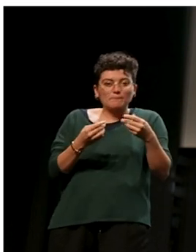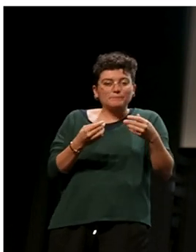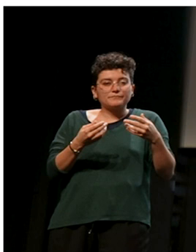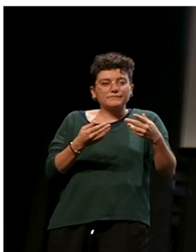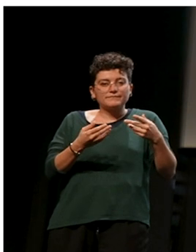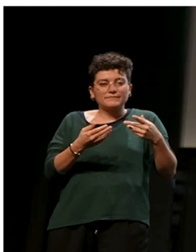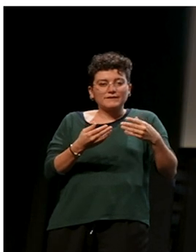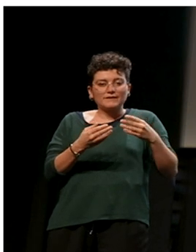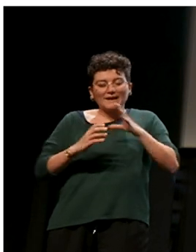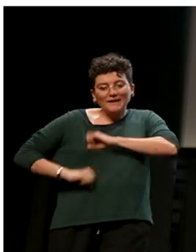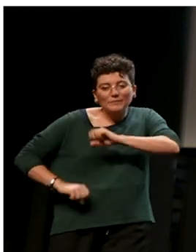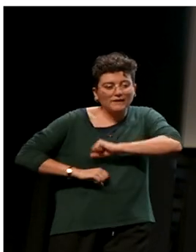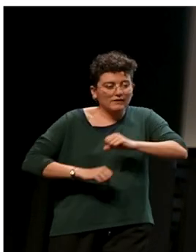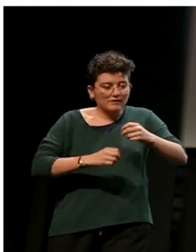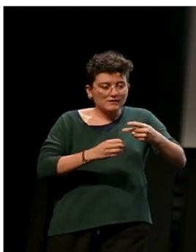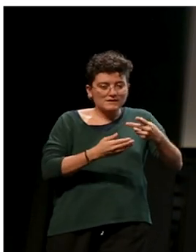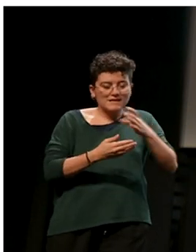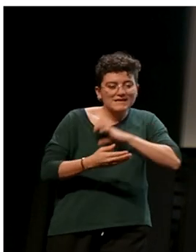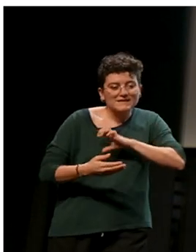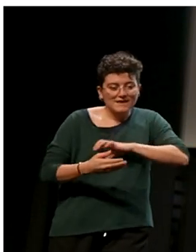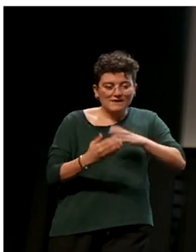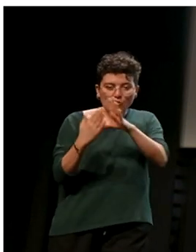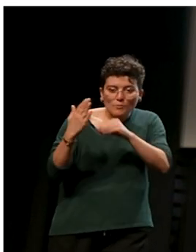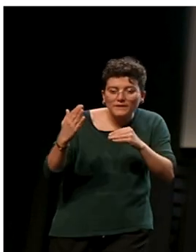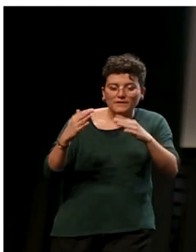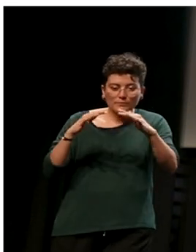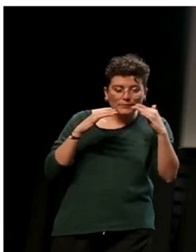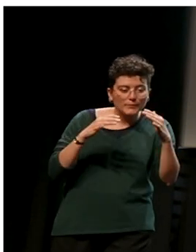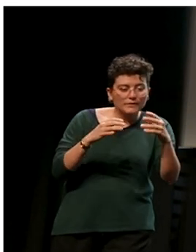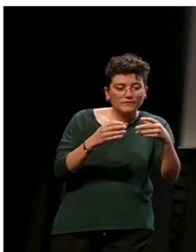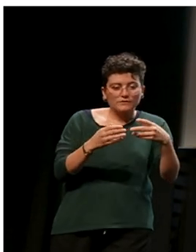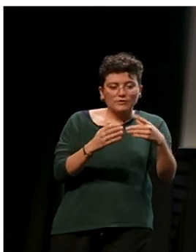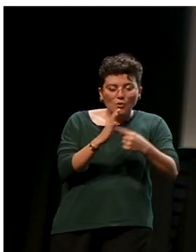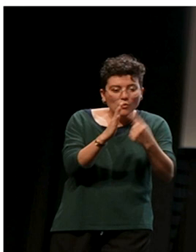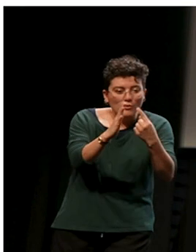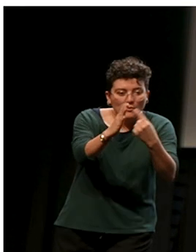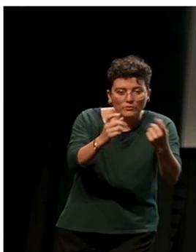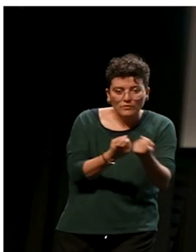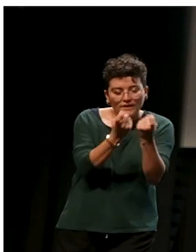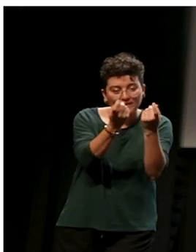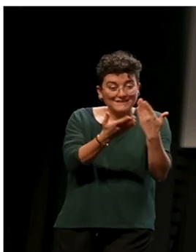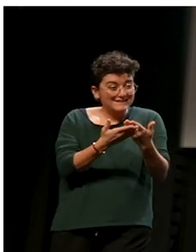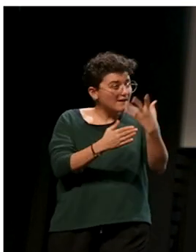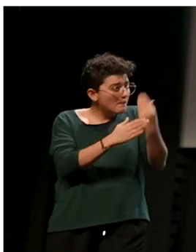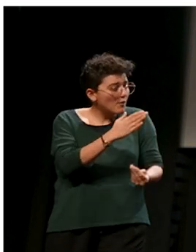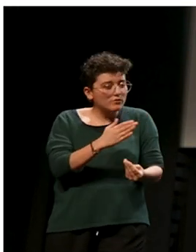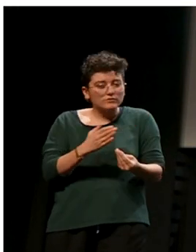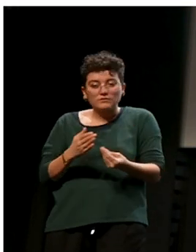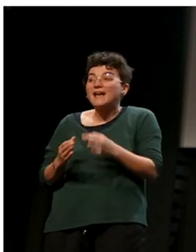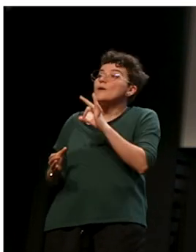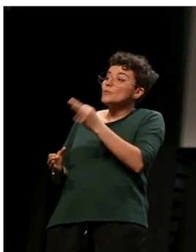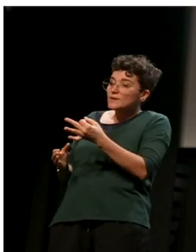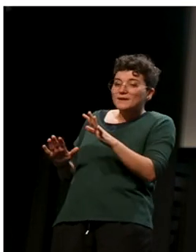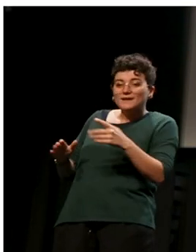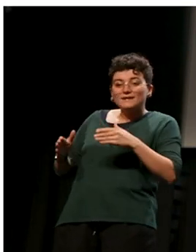ne connais pas un geste ou quoi que ce soit, tu ne peux pas le reproduire, en fait. C'est-à-dire que... Mais dans les écoles, c'est ce que je disais, ils dessinent à la main. Toi.